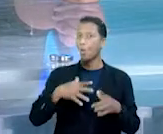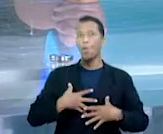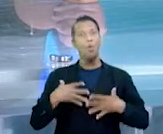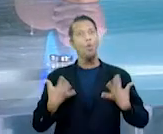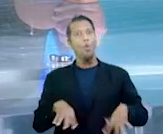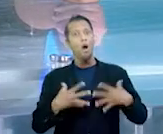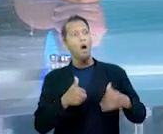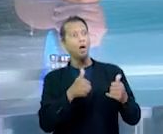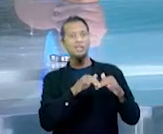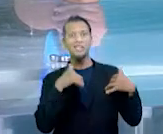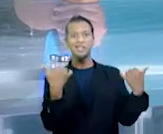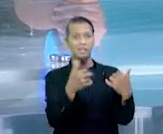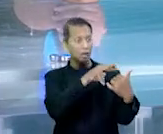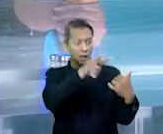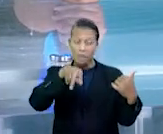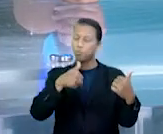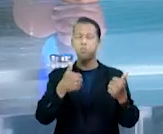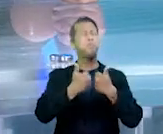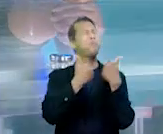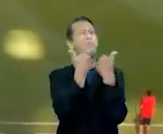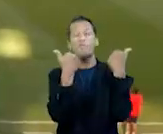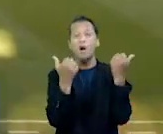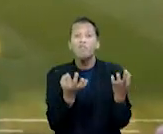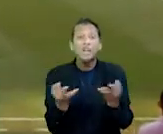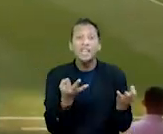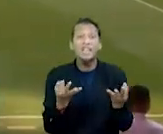fasilitas dan juga kemegahan stadion.